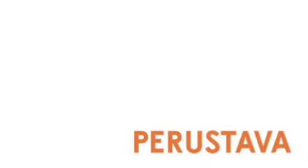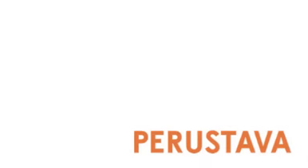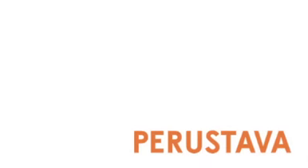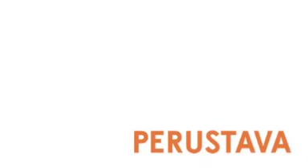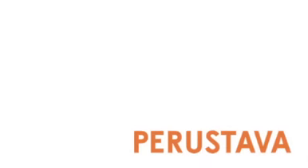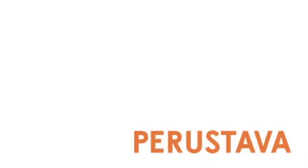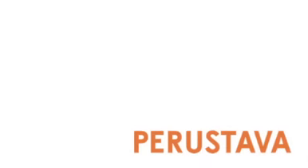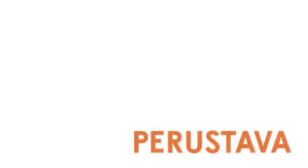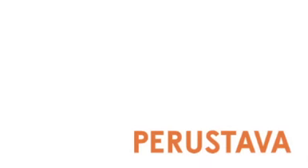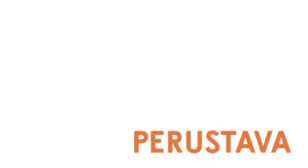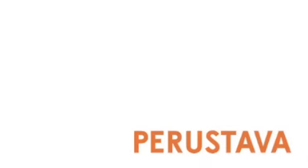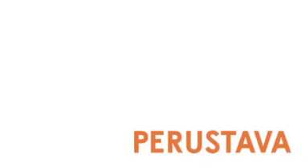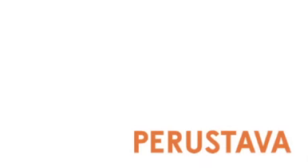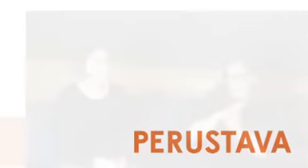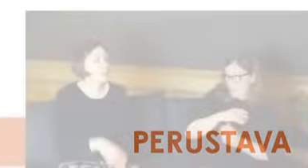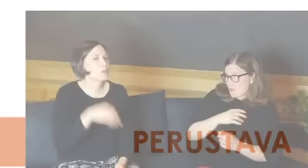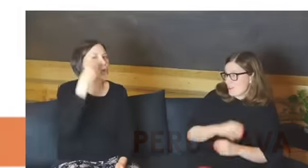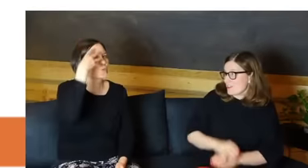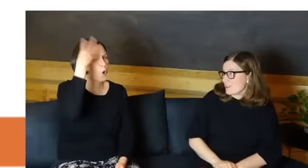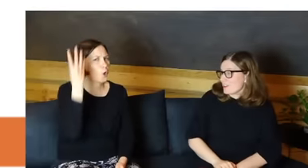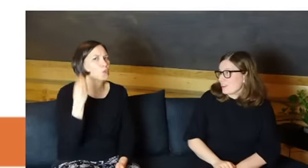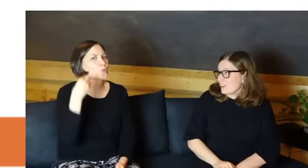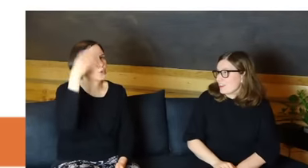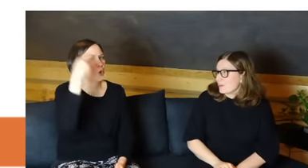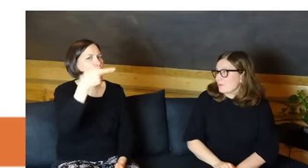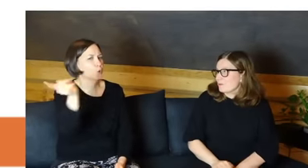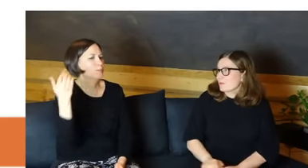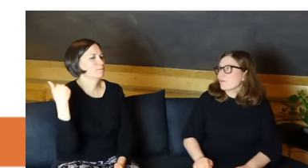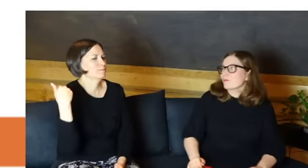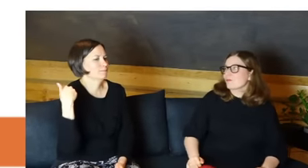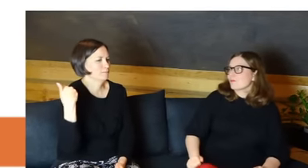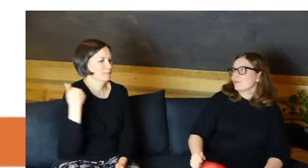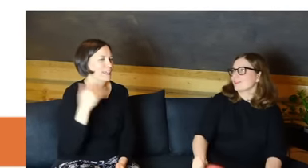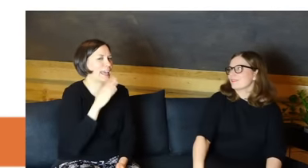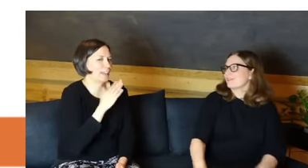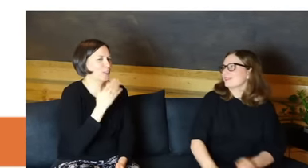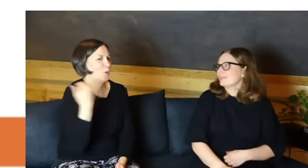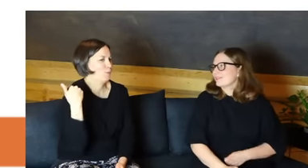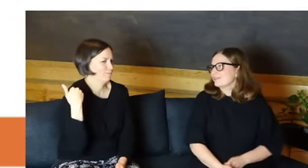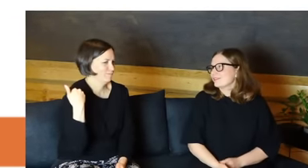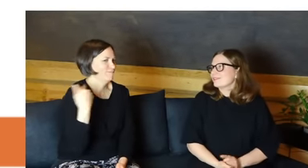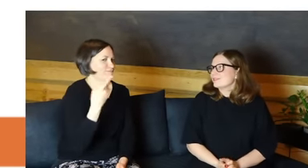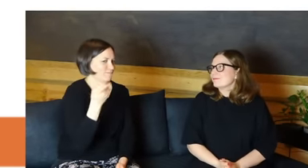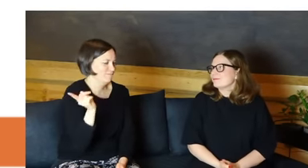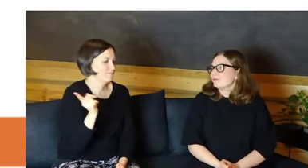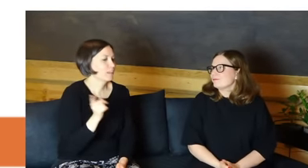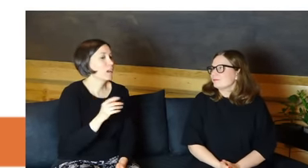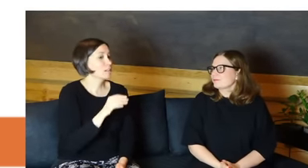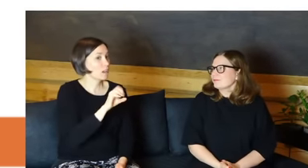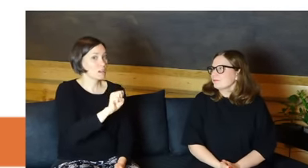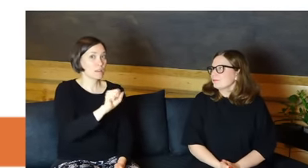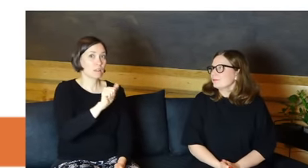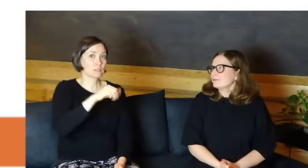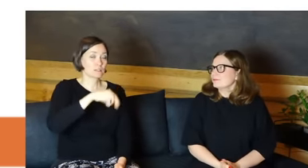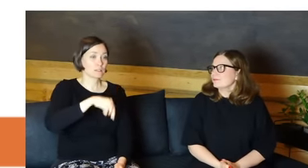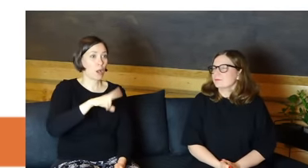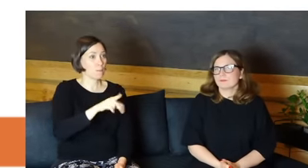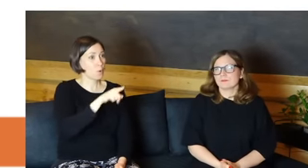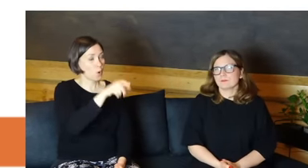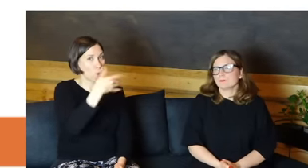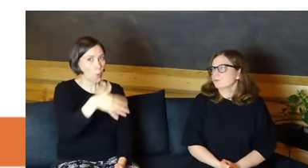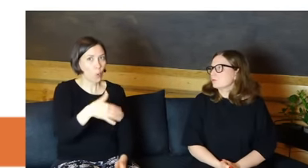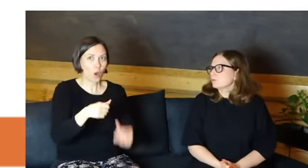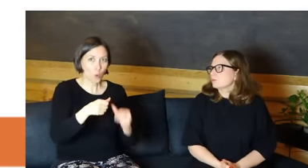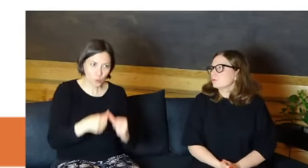kanssa vähän? Että tontut, ne on kertonut ne muut toiset toopet, niin ne on kertonut, että Samu on kyllä ollut tosi